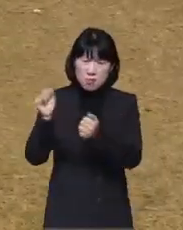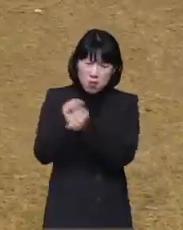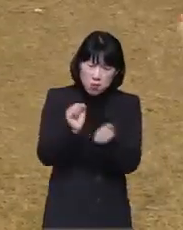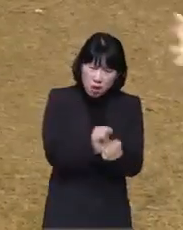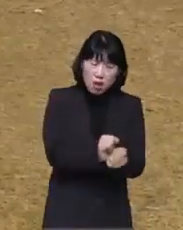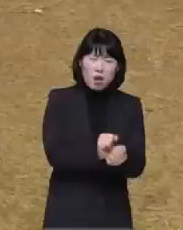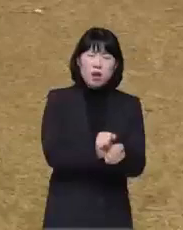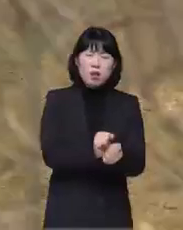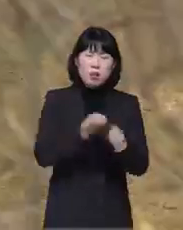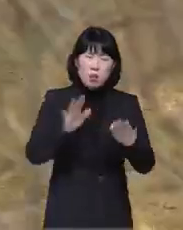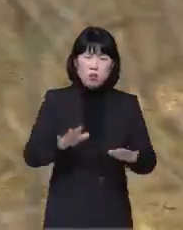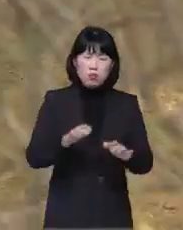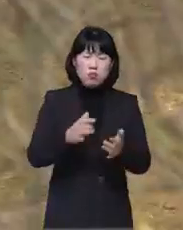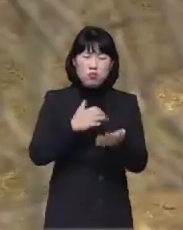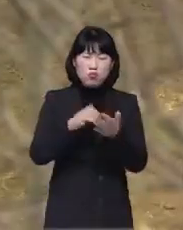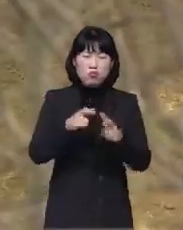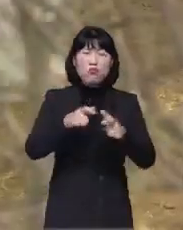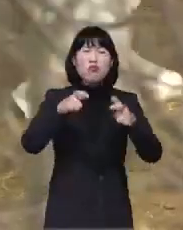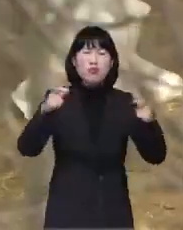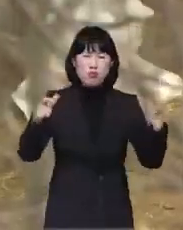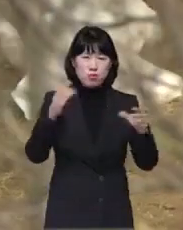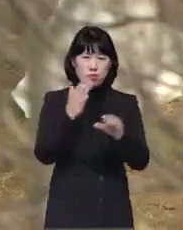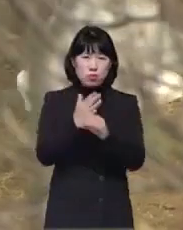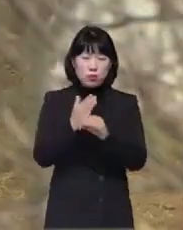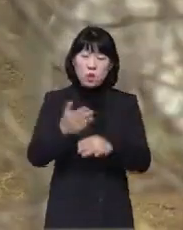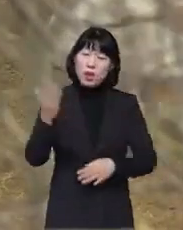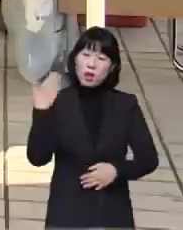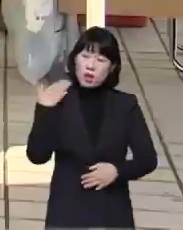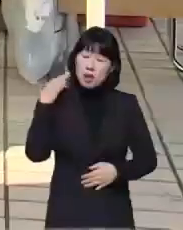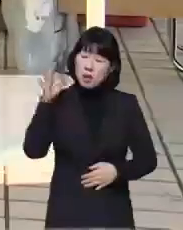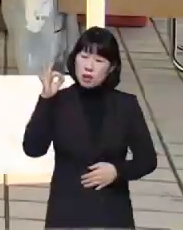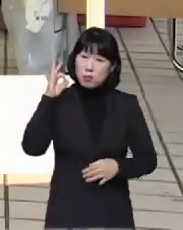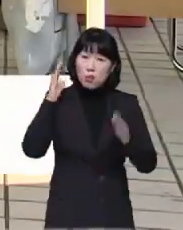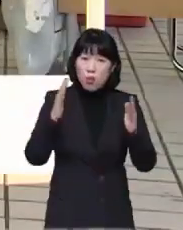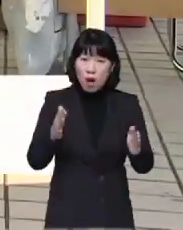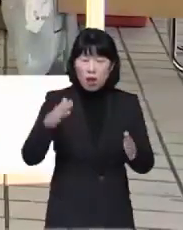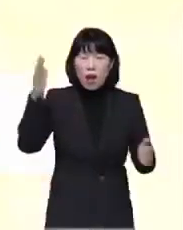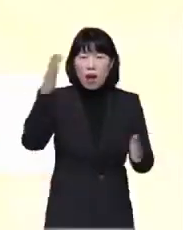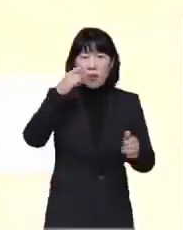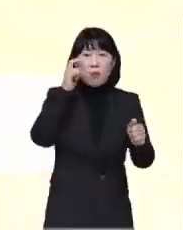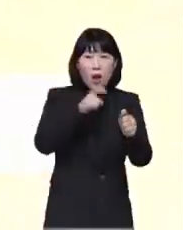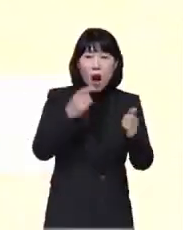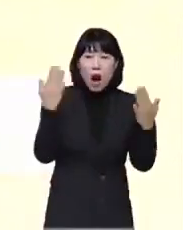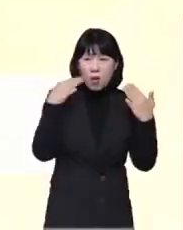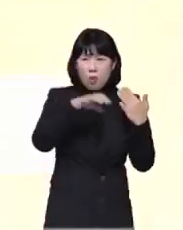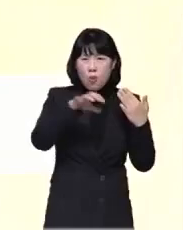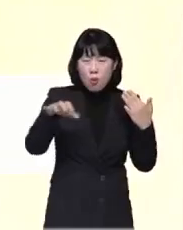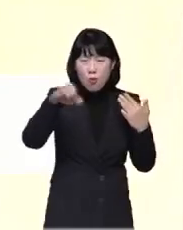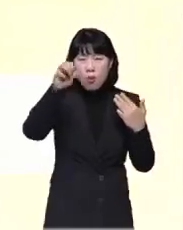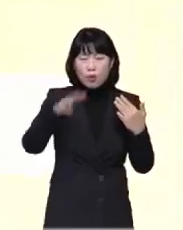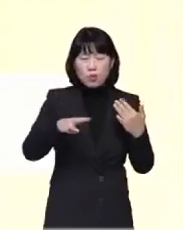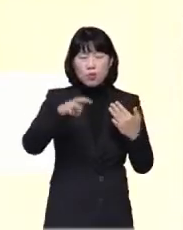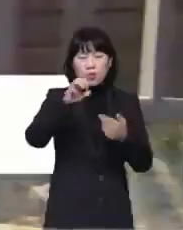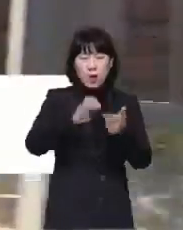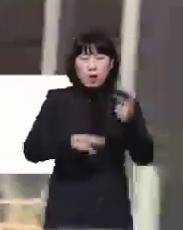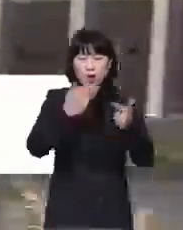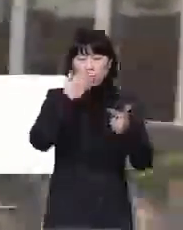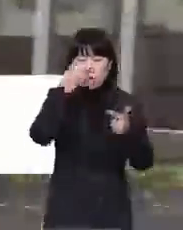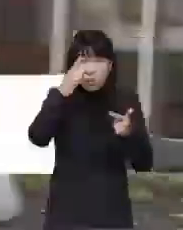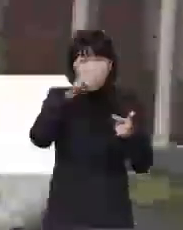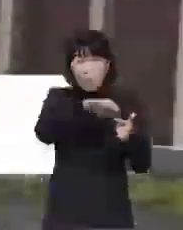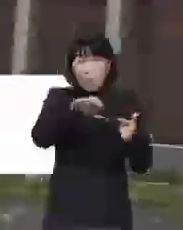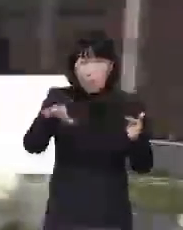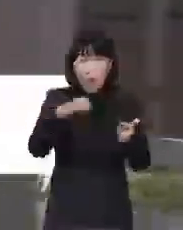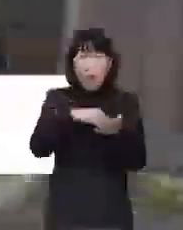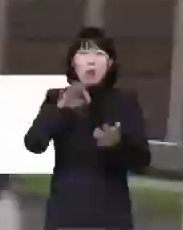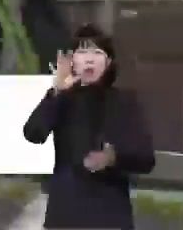감염이 진행되고 있는 겁니다 지난 10일 동안 학생 확진 자가 나온 학교들은 광주와 나주 순천 등에서